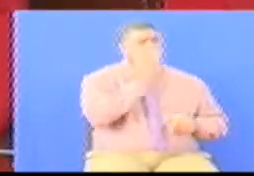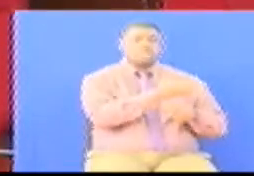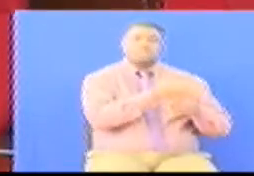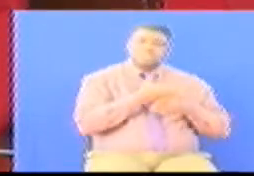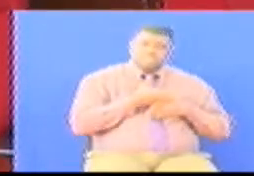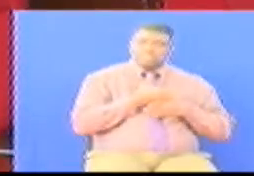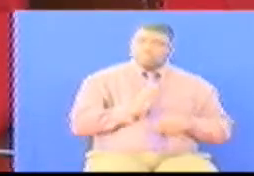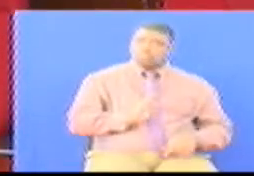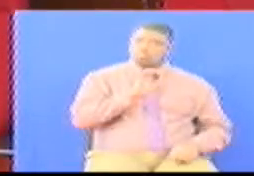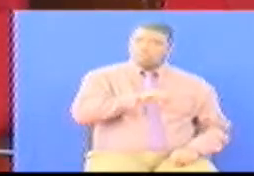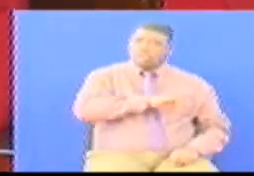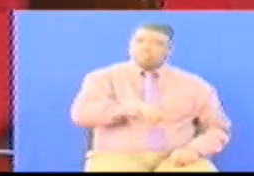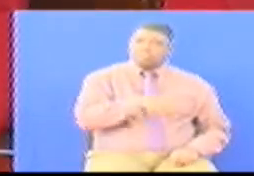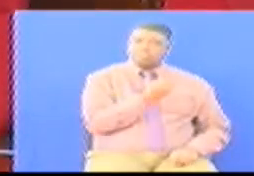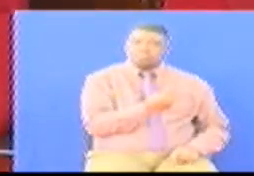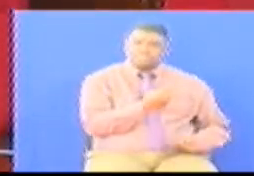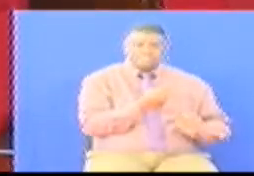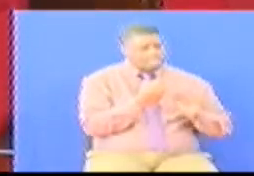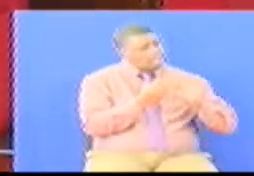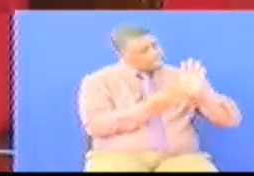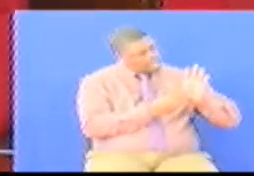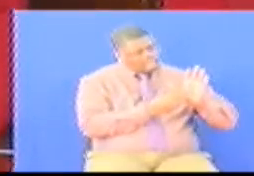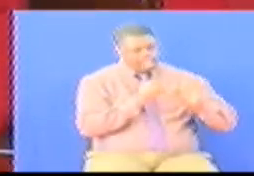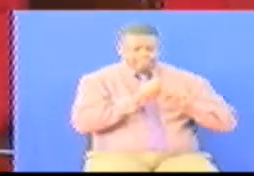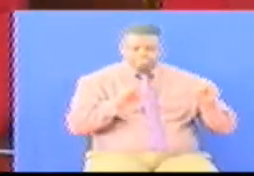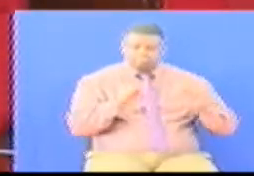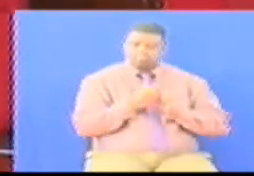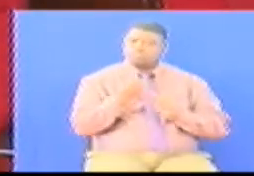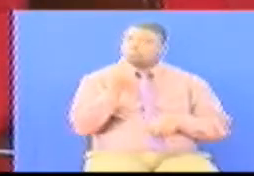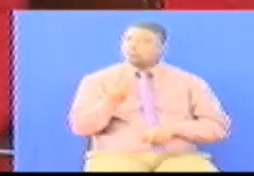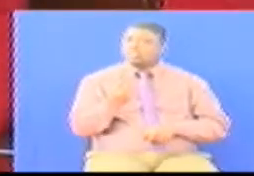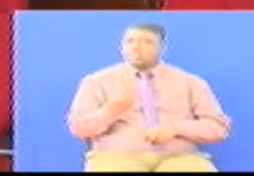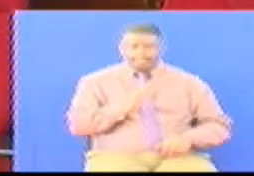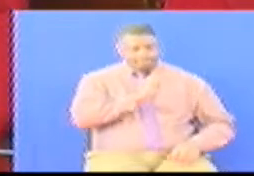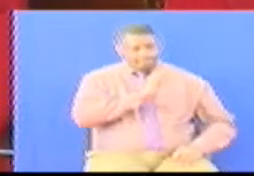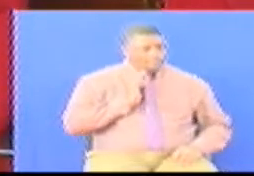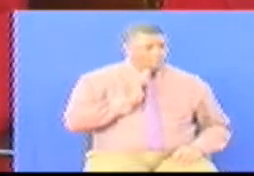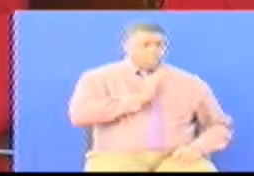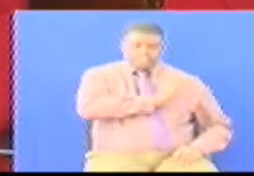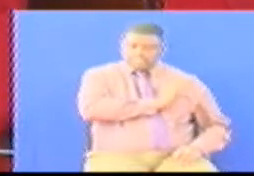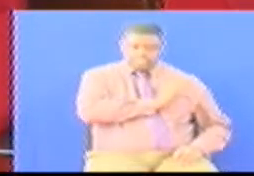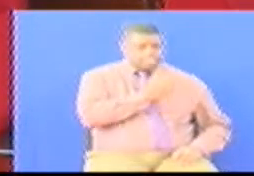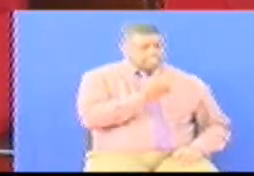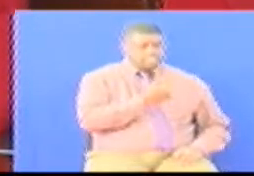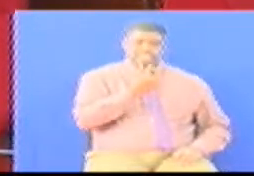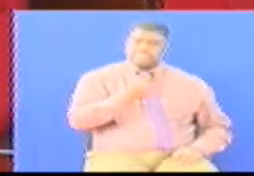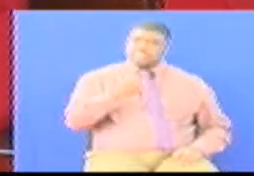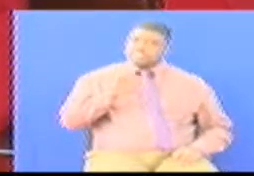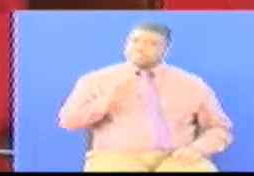2008, bodi ya TTCL haikupokea na kuridhia adopt